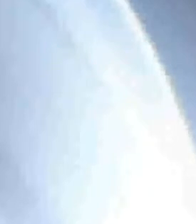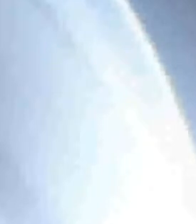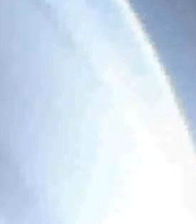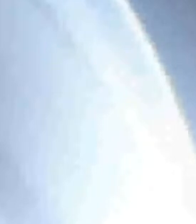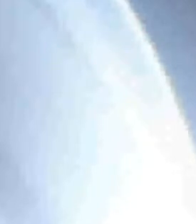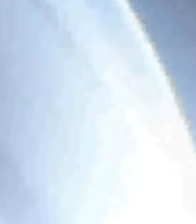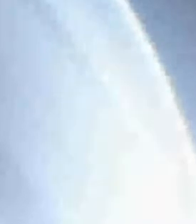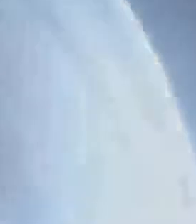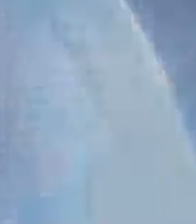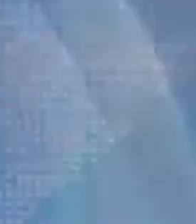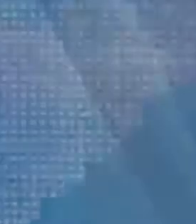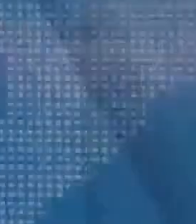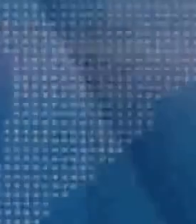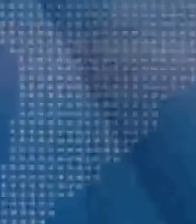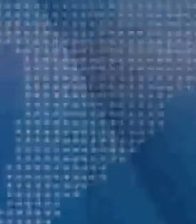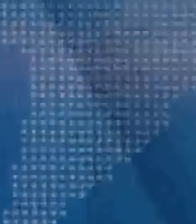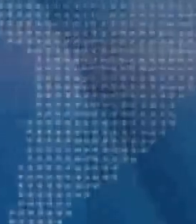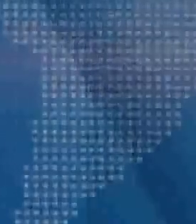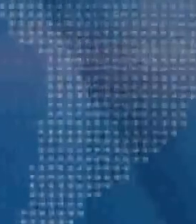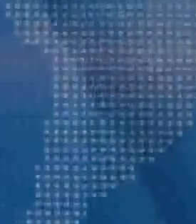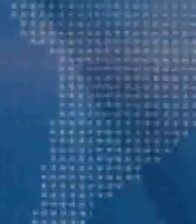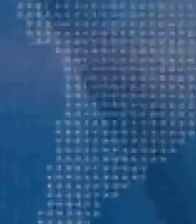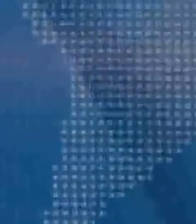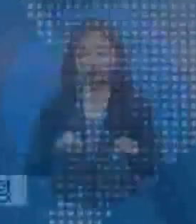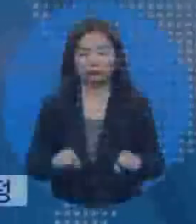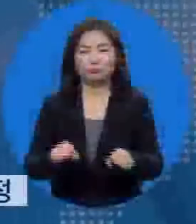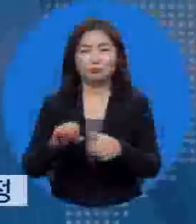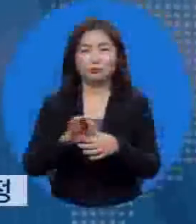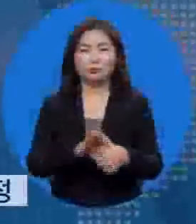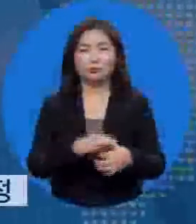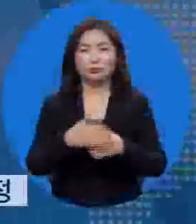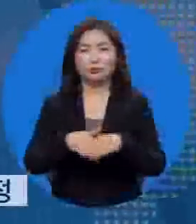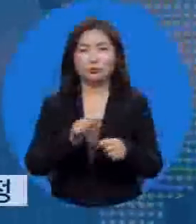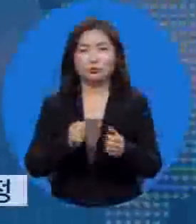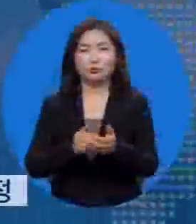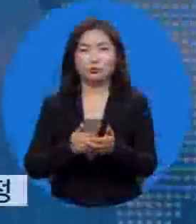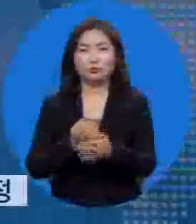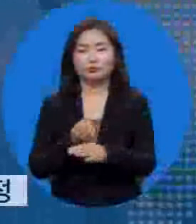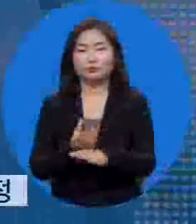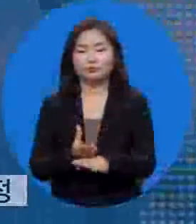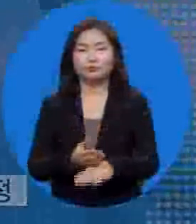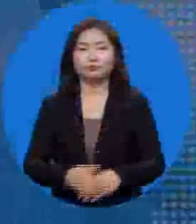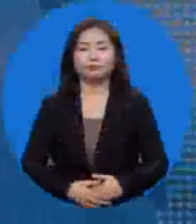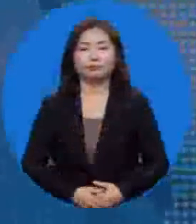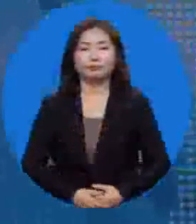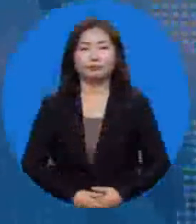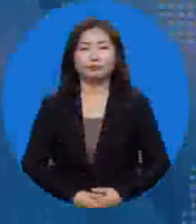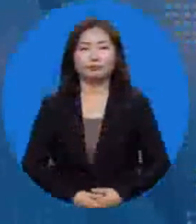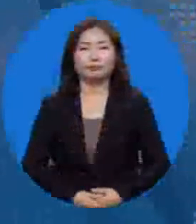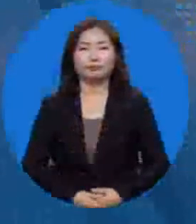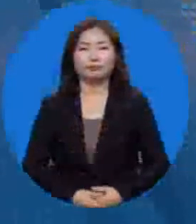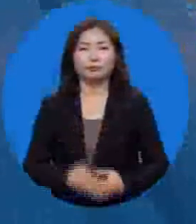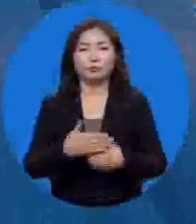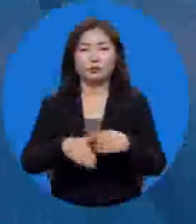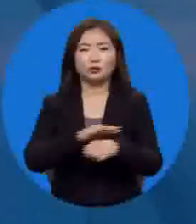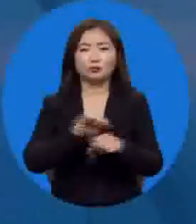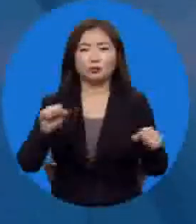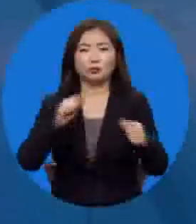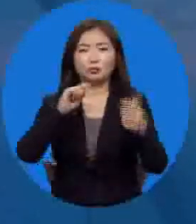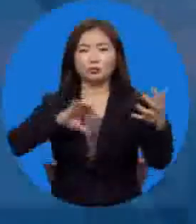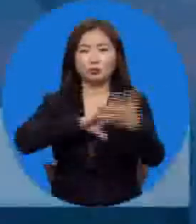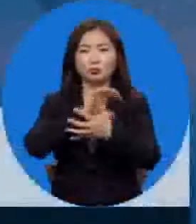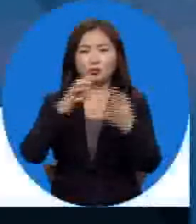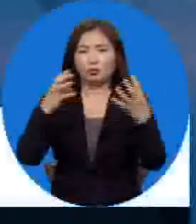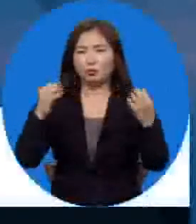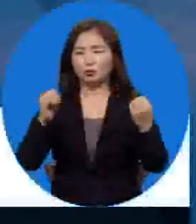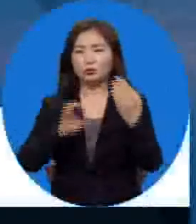we 여러분 안녕하십니까 계속해서 대구 경북소식 전해 드립니다 대구와 경북지역 은